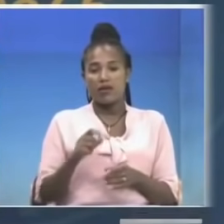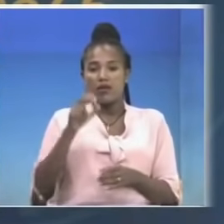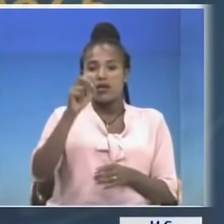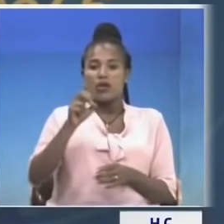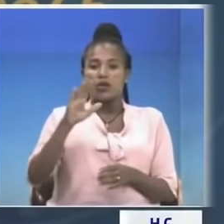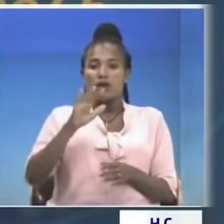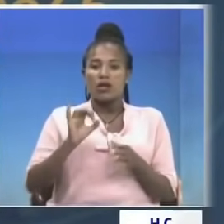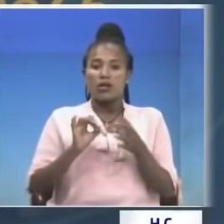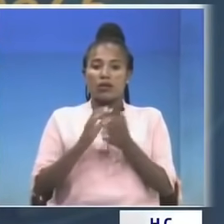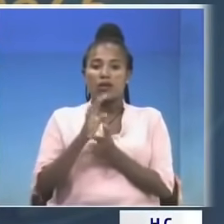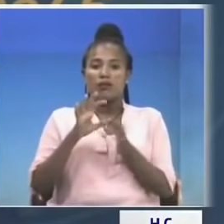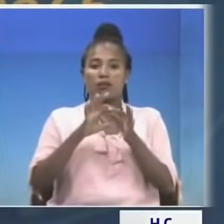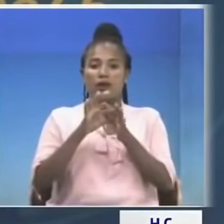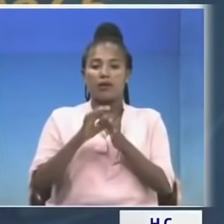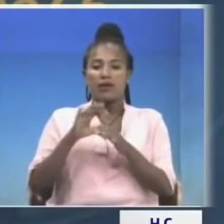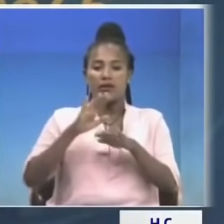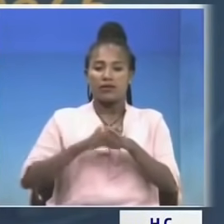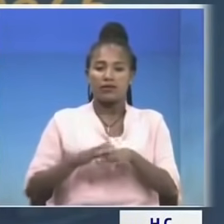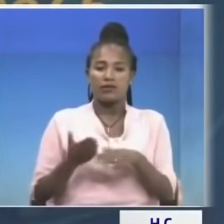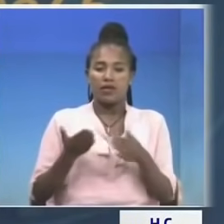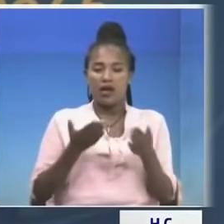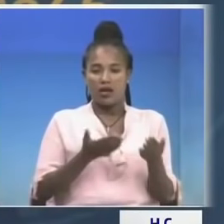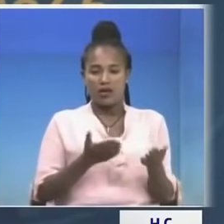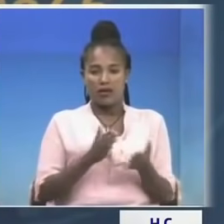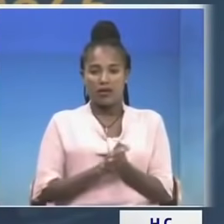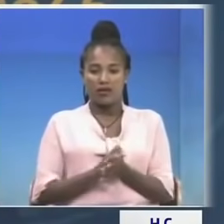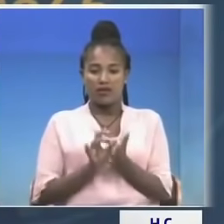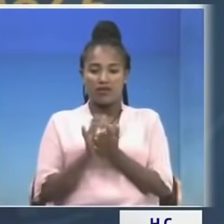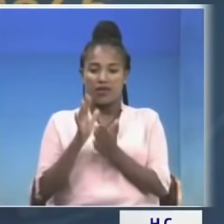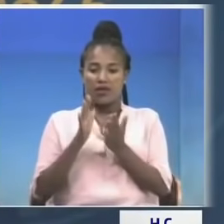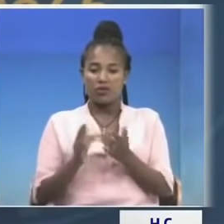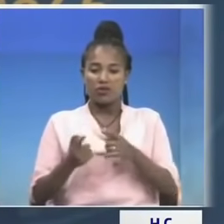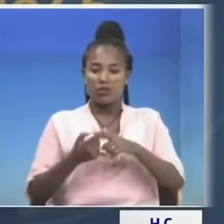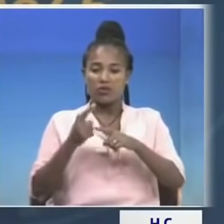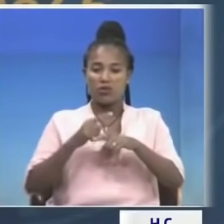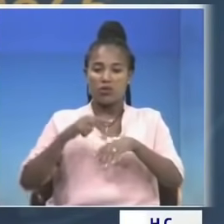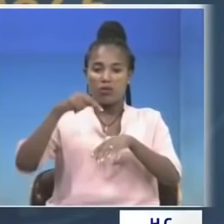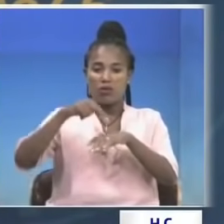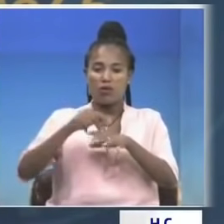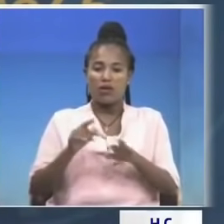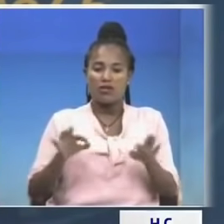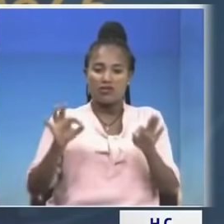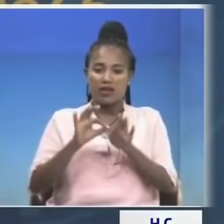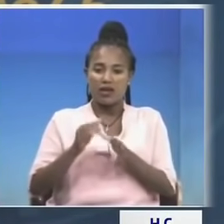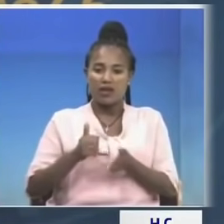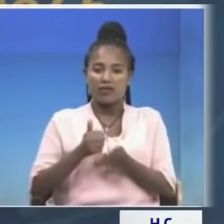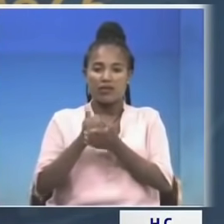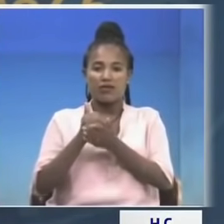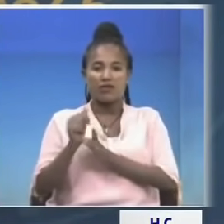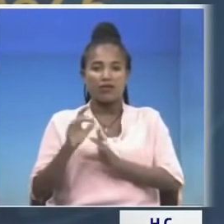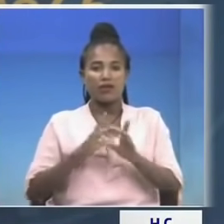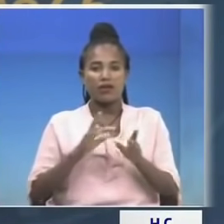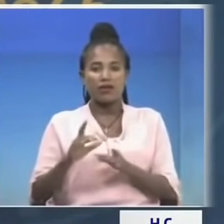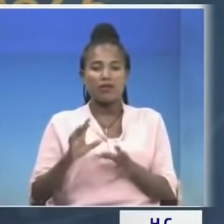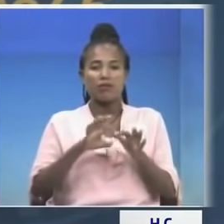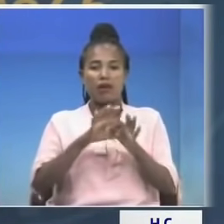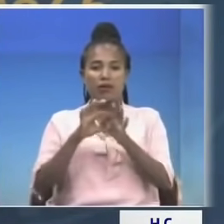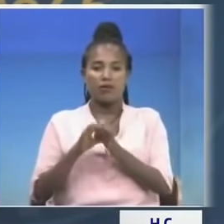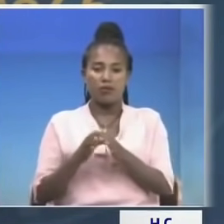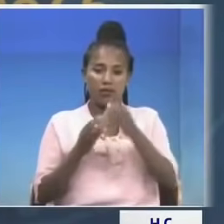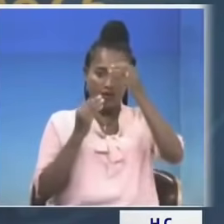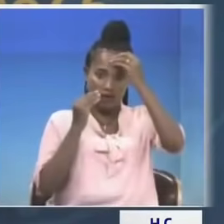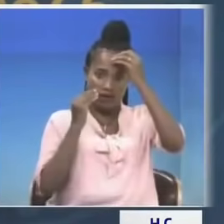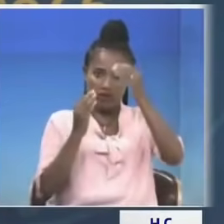ልማት ማህበር ዋልማ ጥሪ አቀረበ። ተፈናቃዮችን መልሶ ለማቋቋም አስፈላጊውን ድጋፍ እንደሚያደርግም ማህበሩ